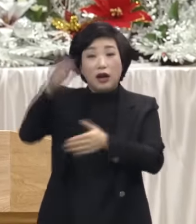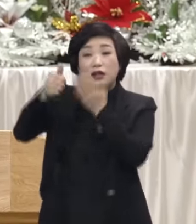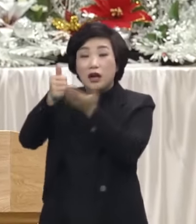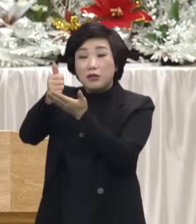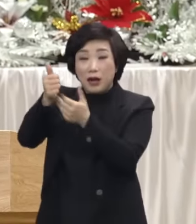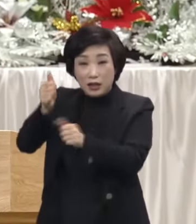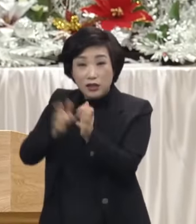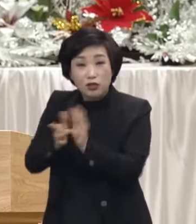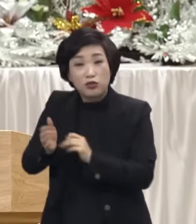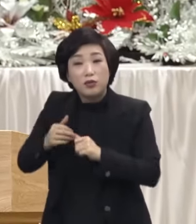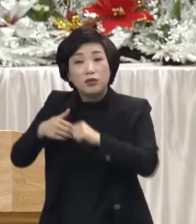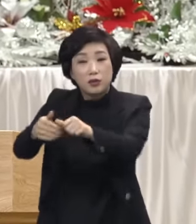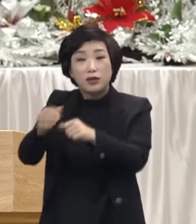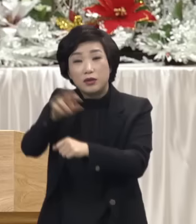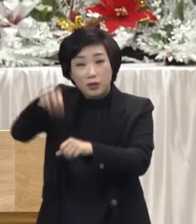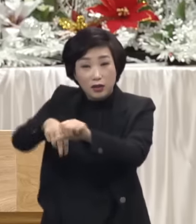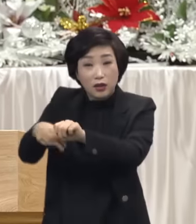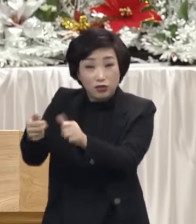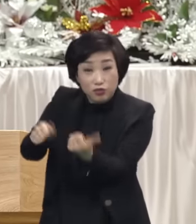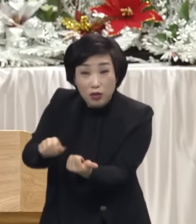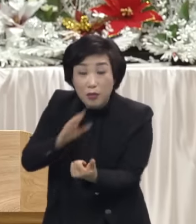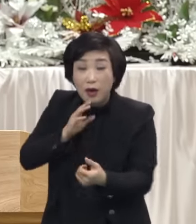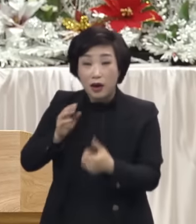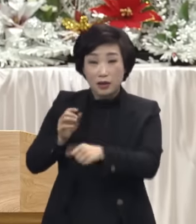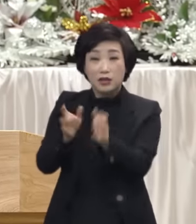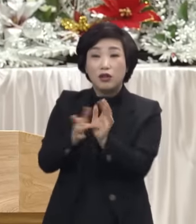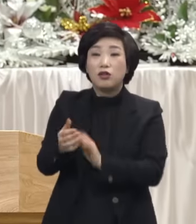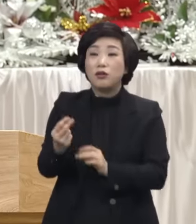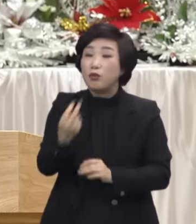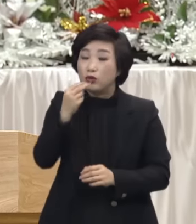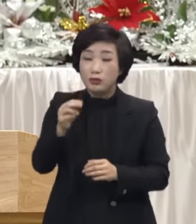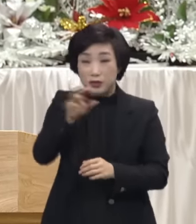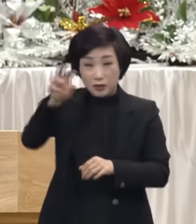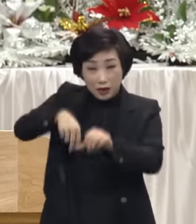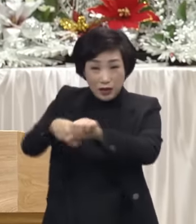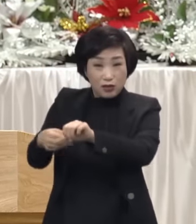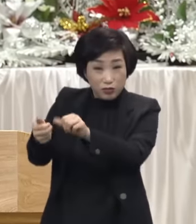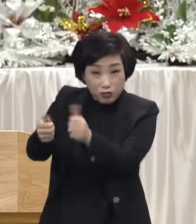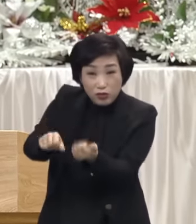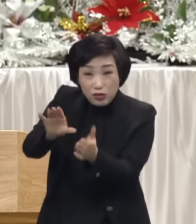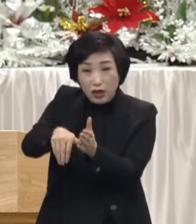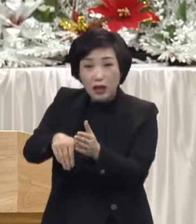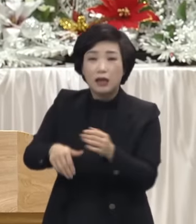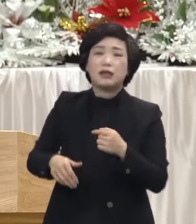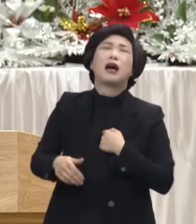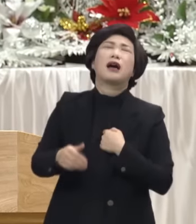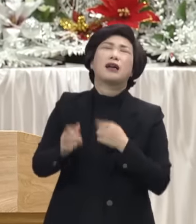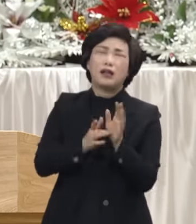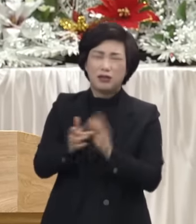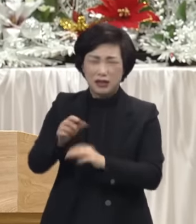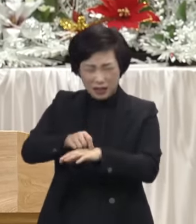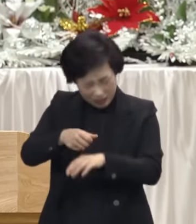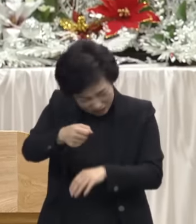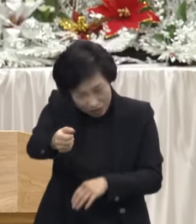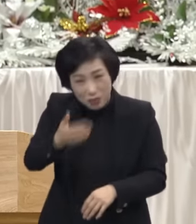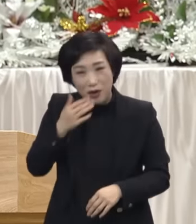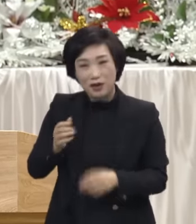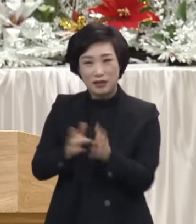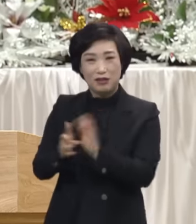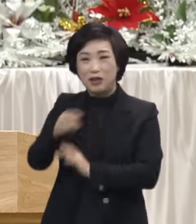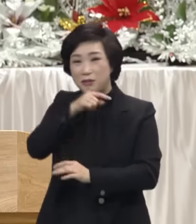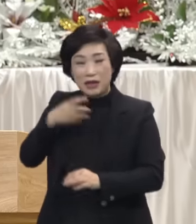하나님은 아들을 죽이고, 아들은 자기 목숨을 십자가에 찢으면서 내 살을 받아먹어 내